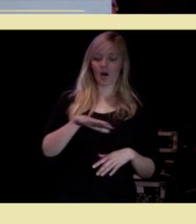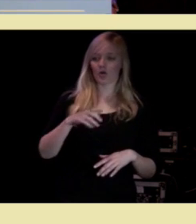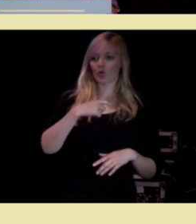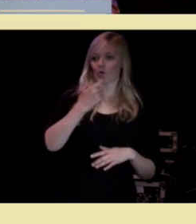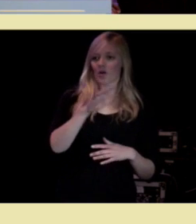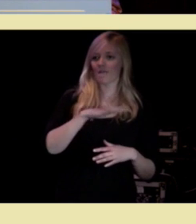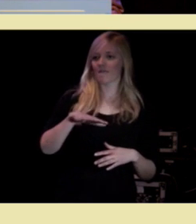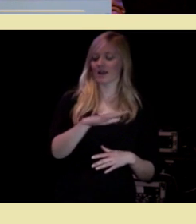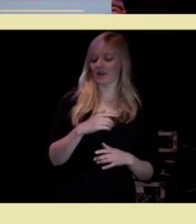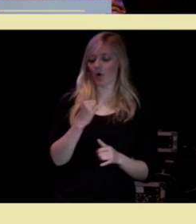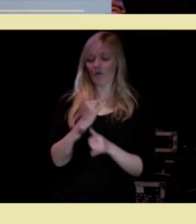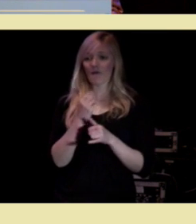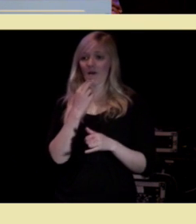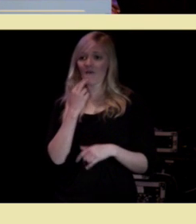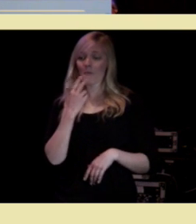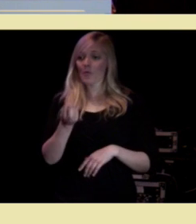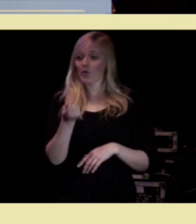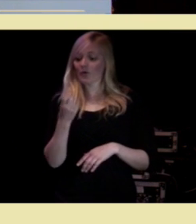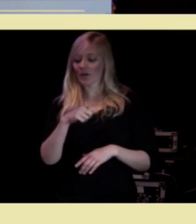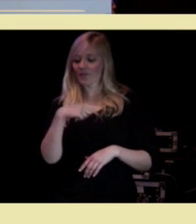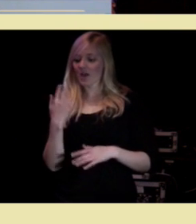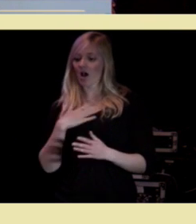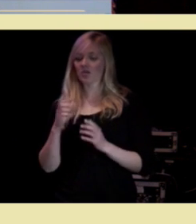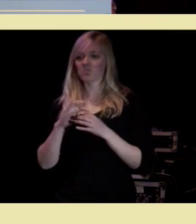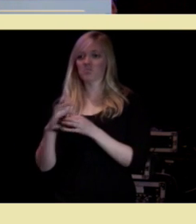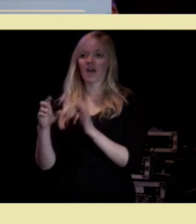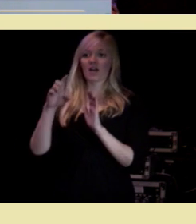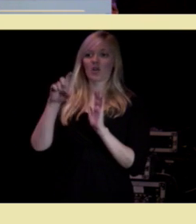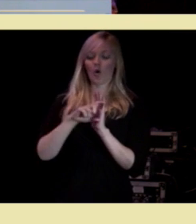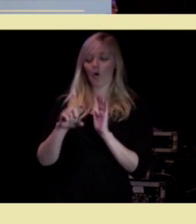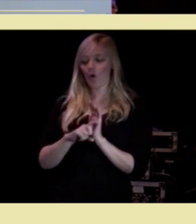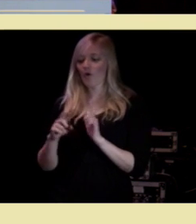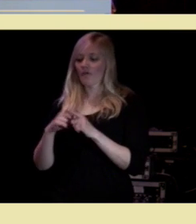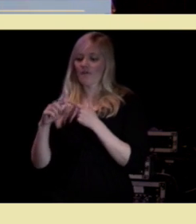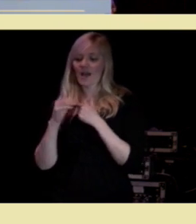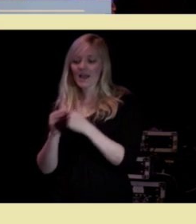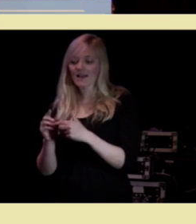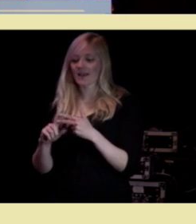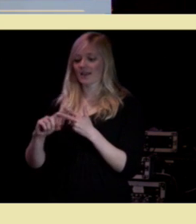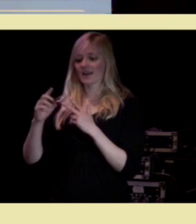hvilke utfordringer vi har i forhold til lovverk, veiledere, retningslinjer,